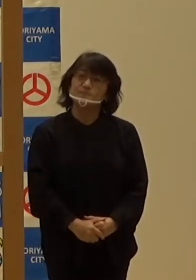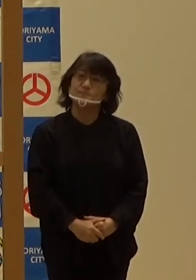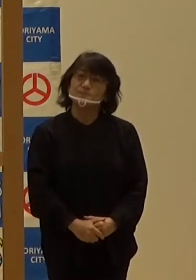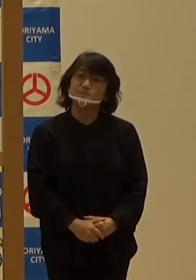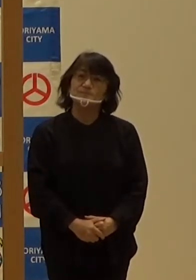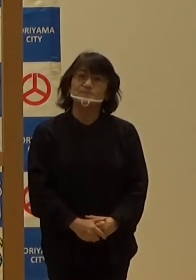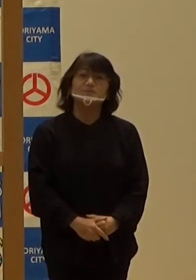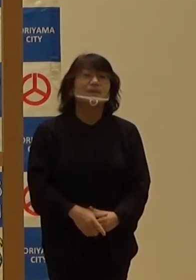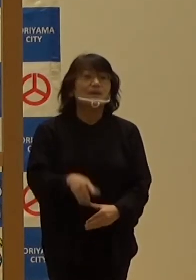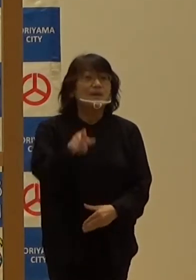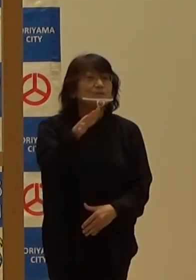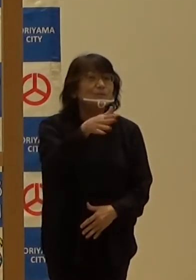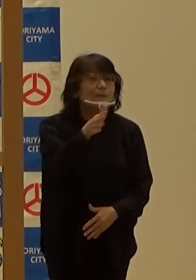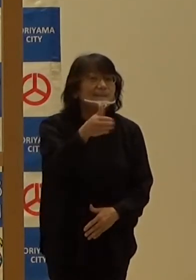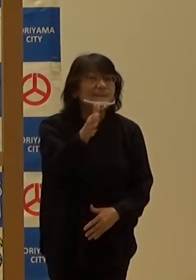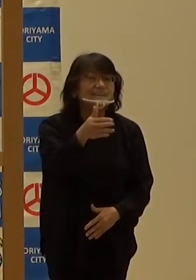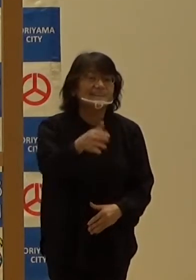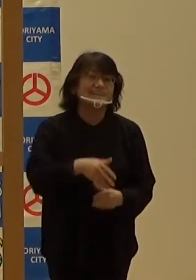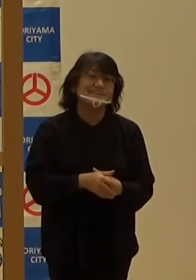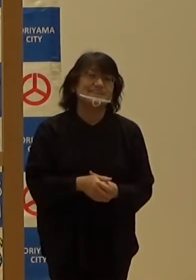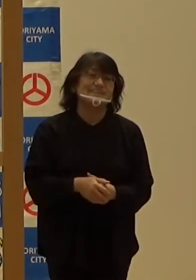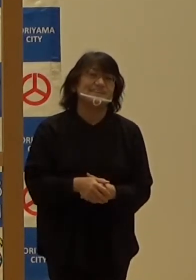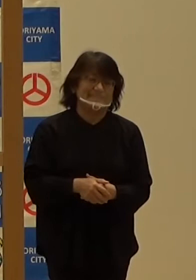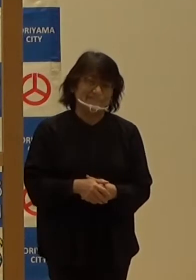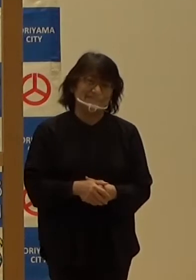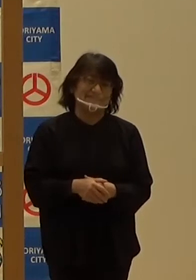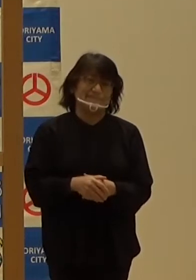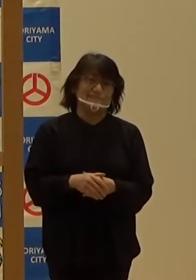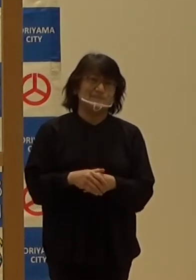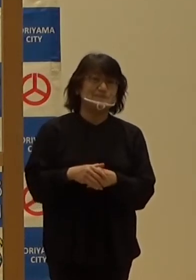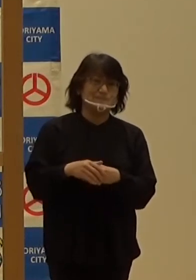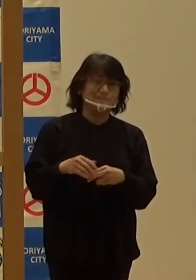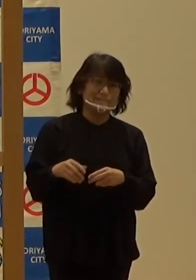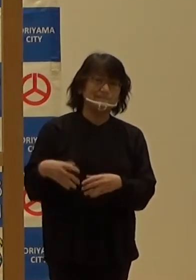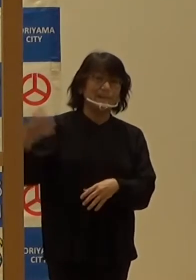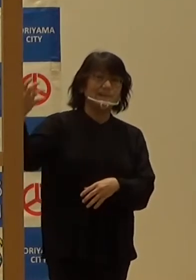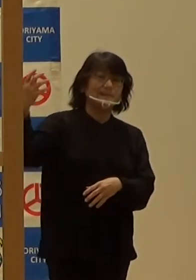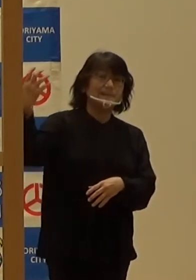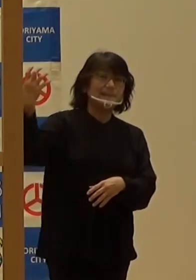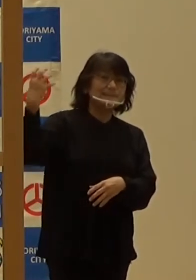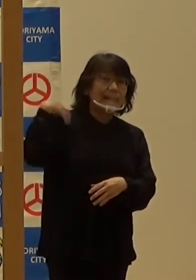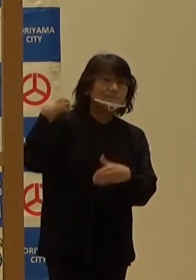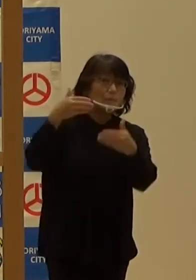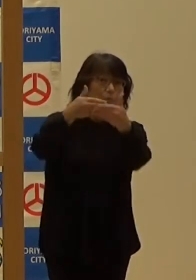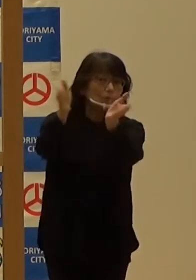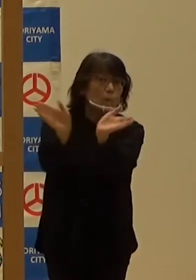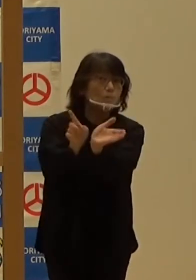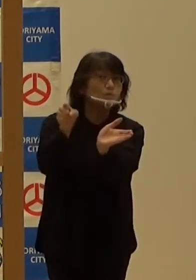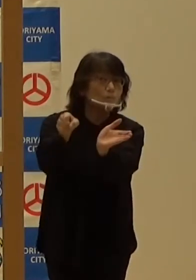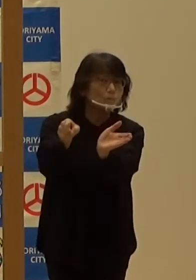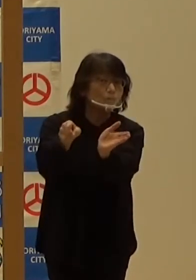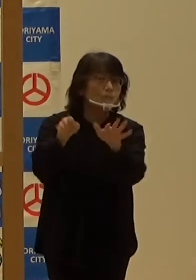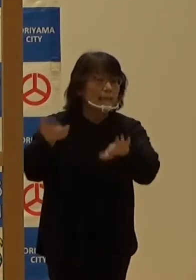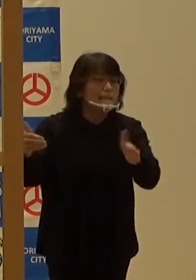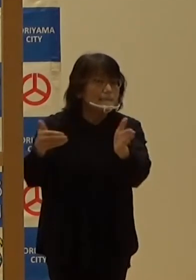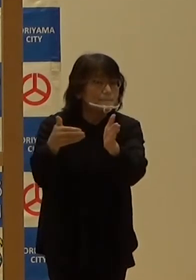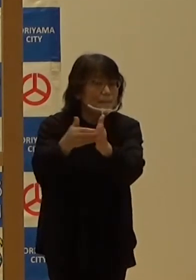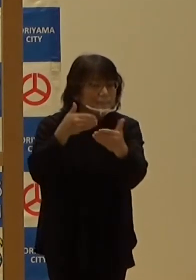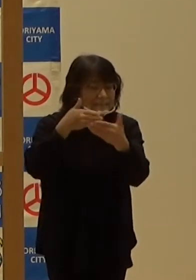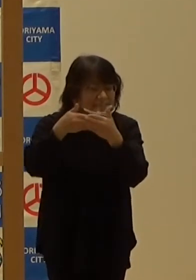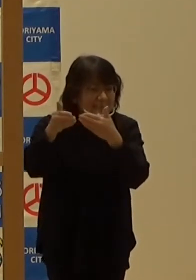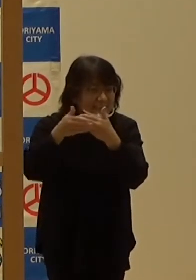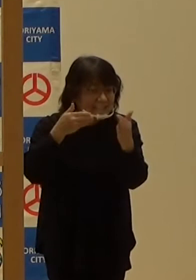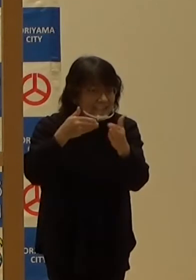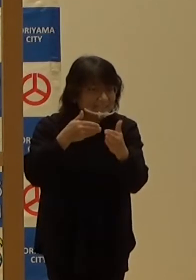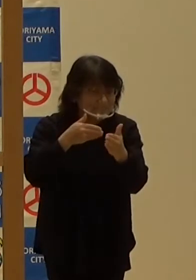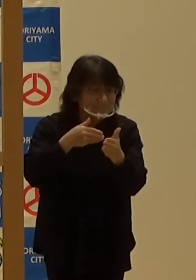その辺はですね、まさに受注いただいたグループの皆さんに大いにこれまでの経験を生かして提案を